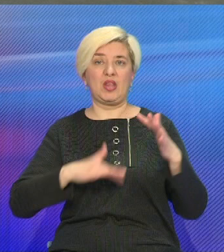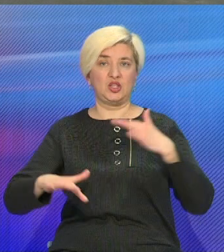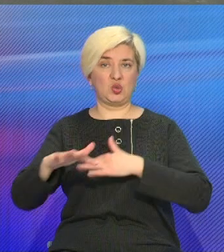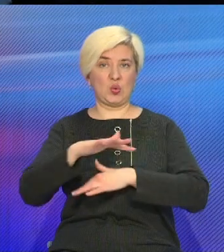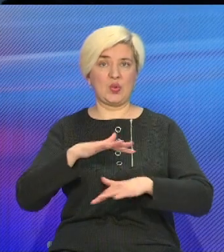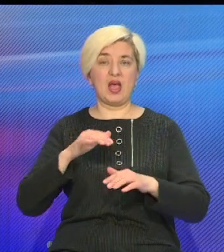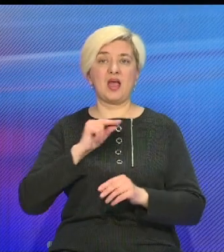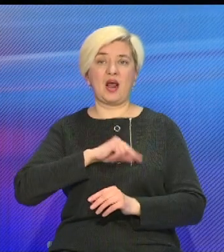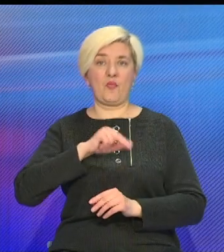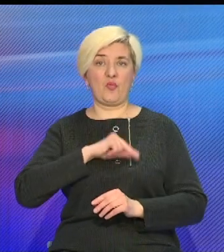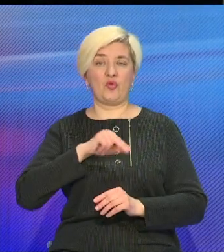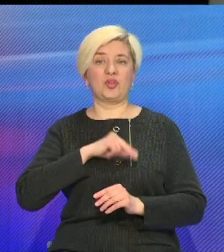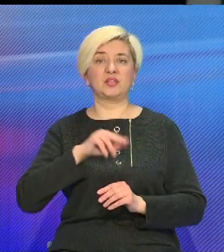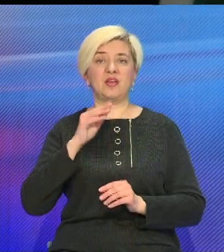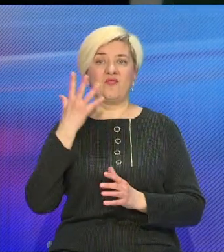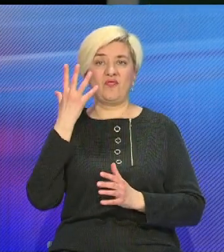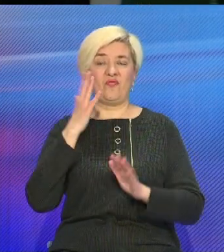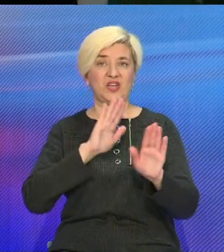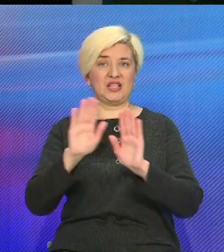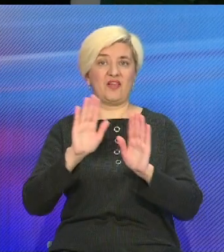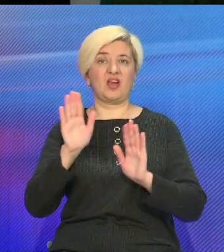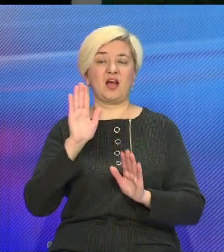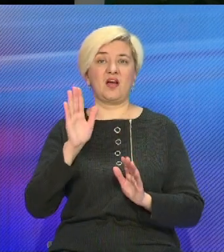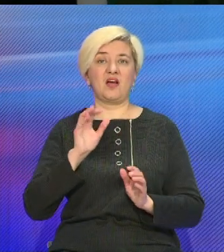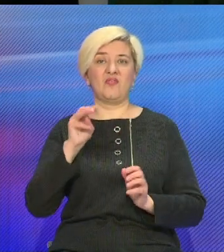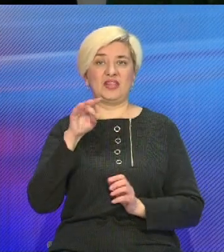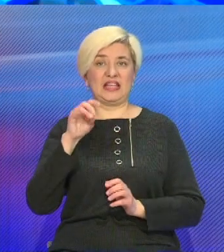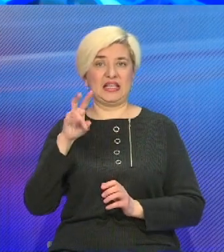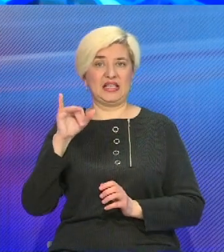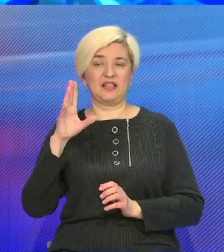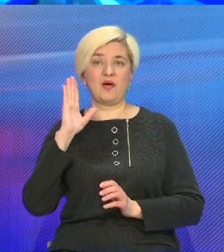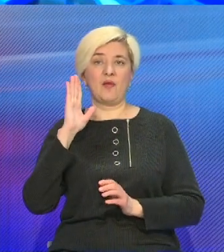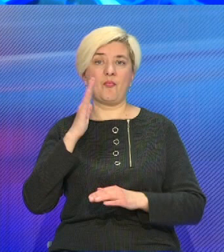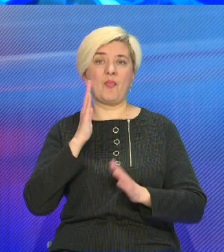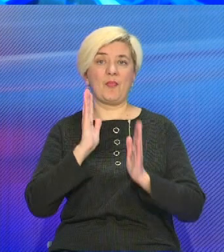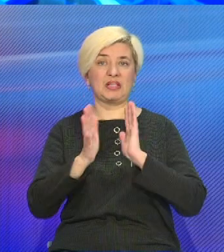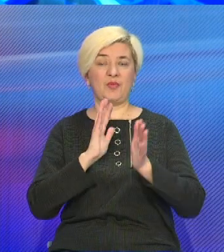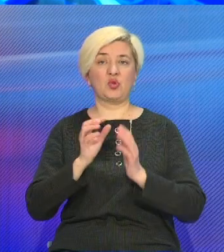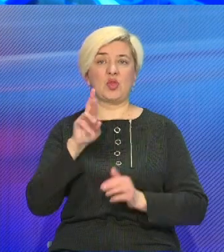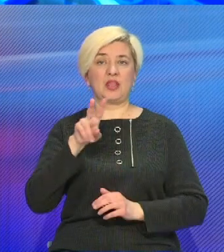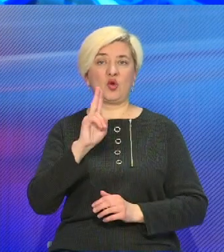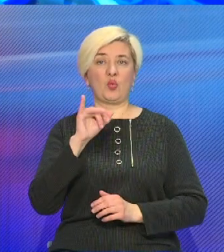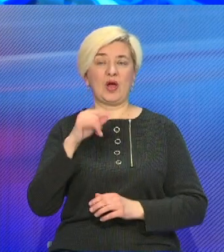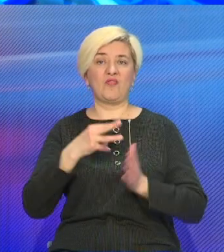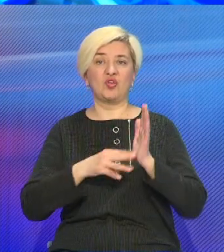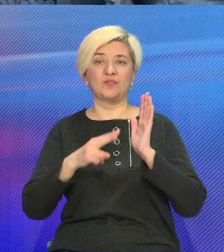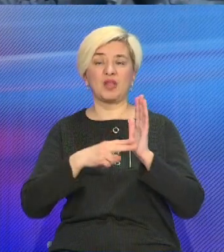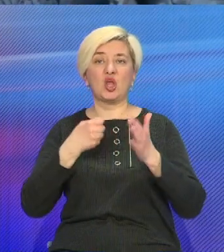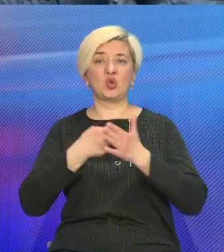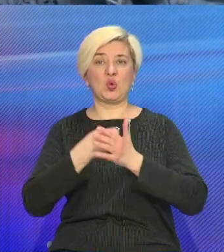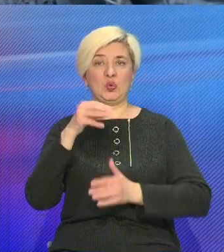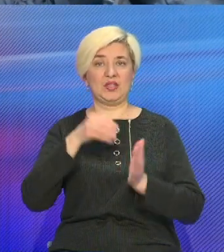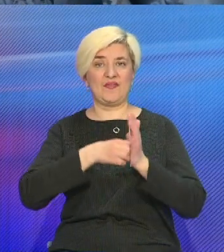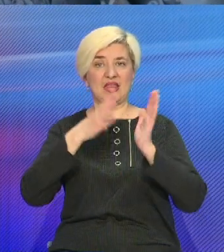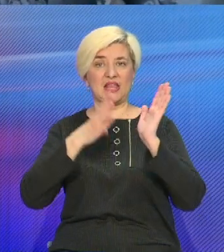выставка конструктора в торгово-развлекательном комплексе «Триниti», расположенном в Гродно по адресу проспект Янки Купалы, 87, будет по